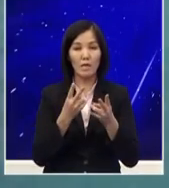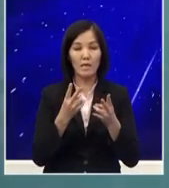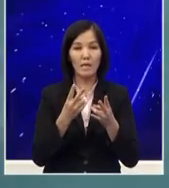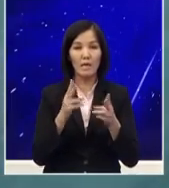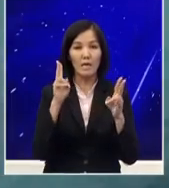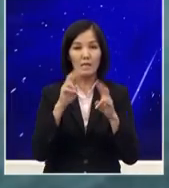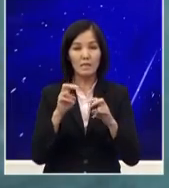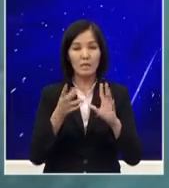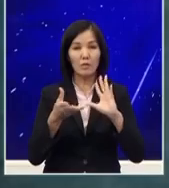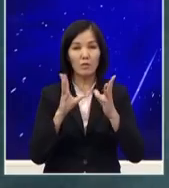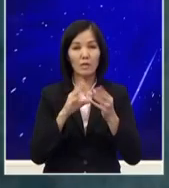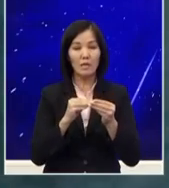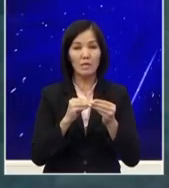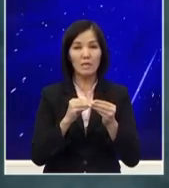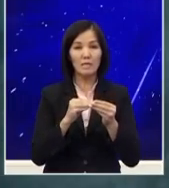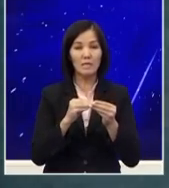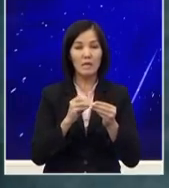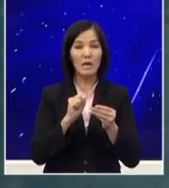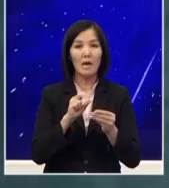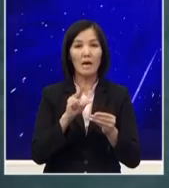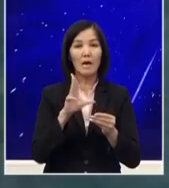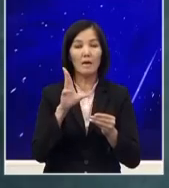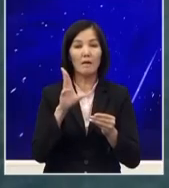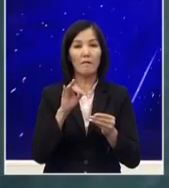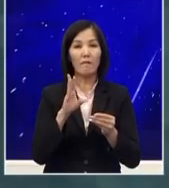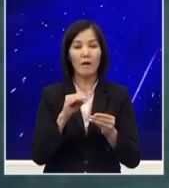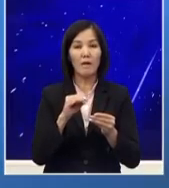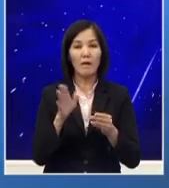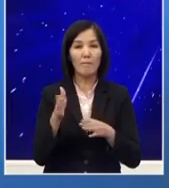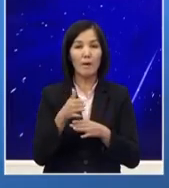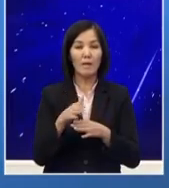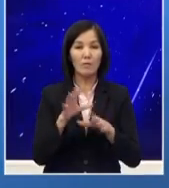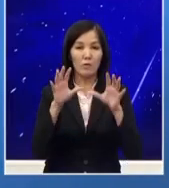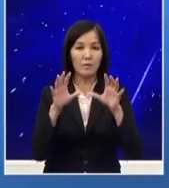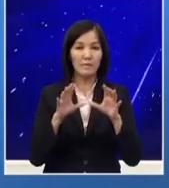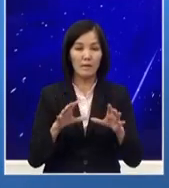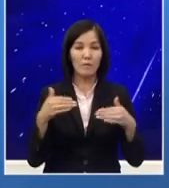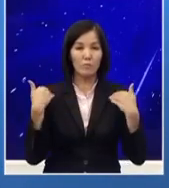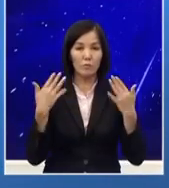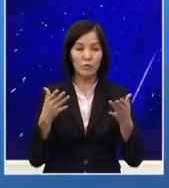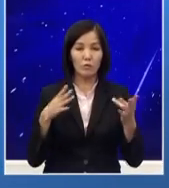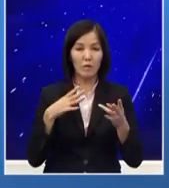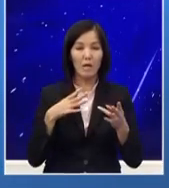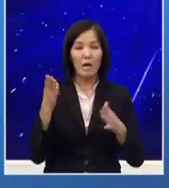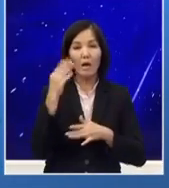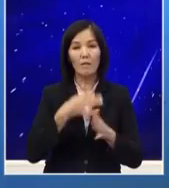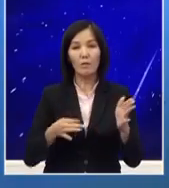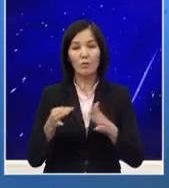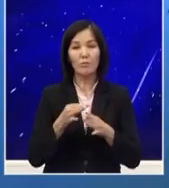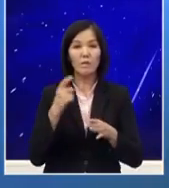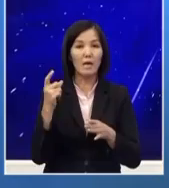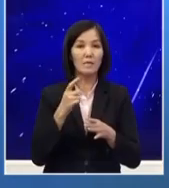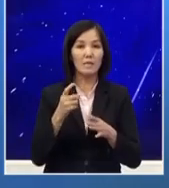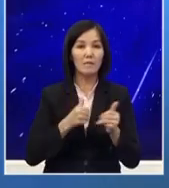жүргізілген зерттеулер нәтижесінде елде аква өсіру туралы заң қажет екенін айтып, үкімет басшысына ұсынды. Айта кетейік, Алматы облысында бұл